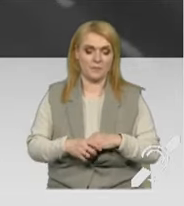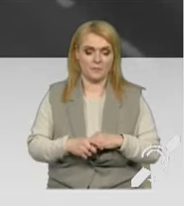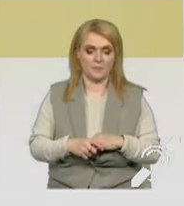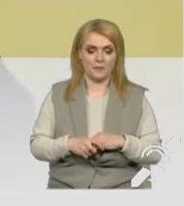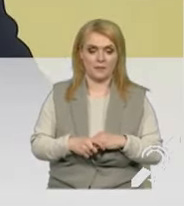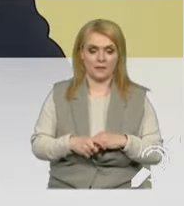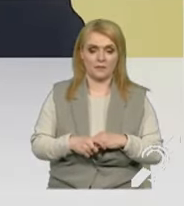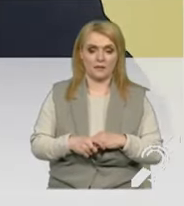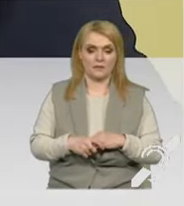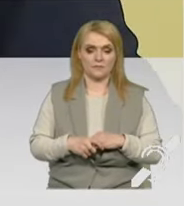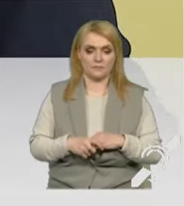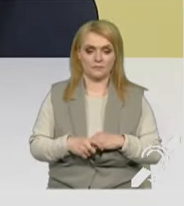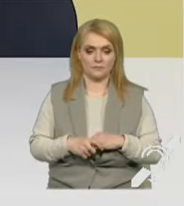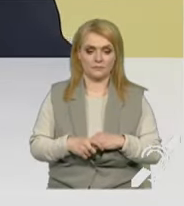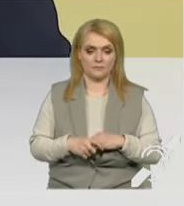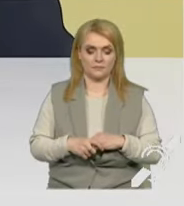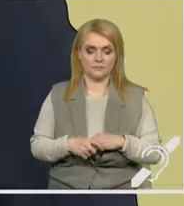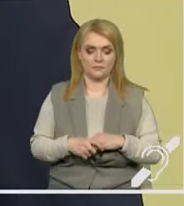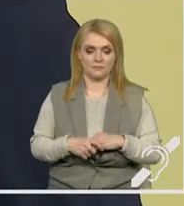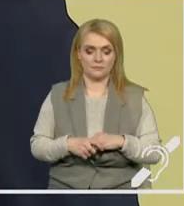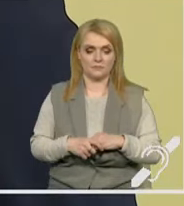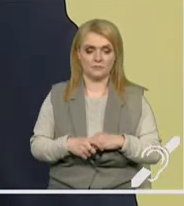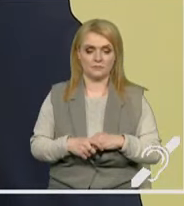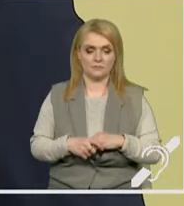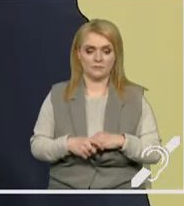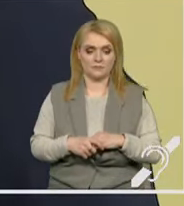în continuu concomitent lucrăm pe toate trei versiuni